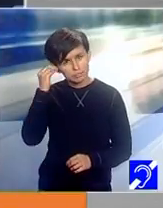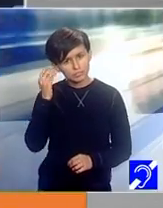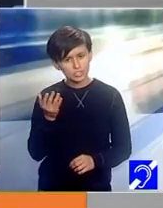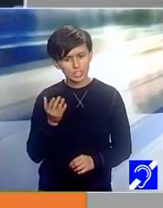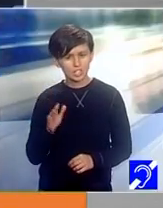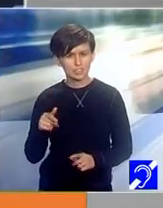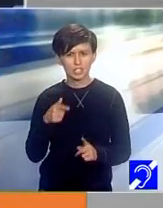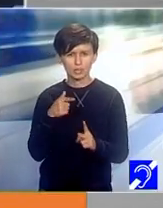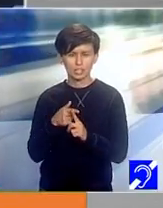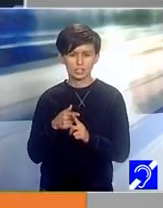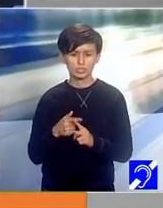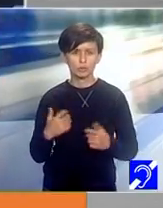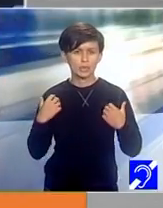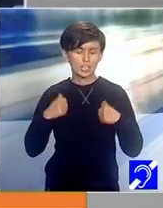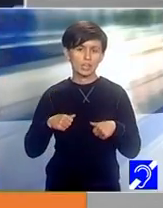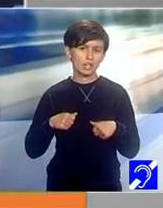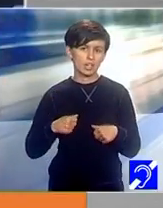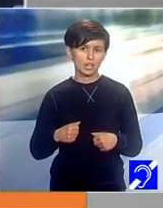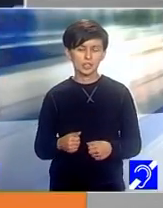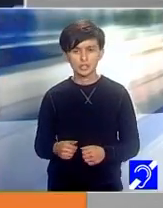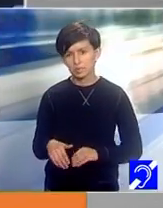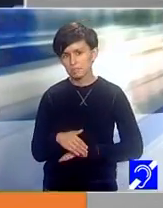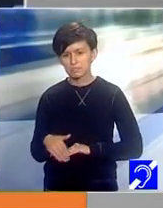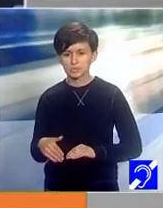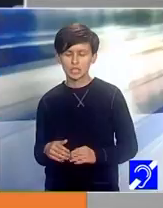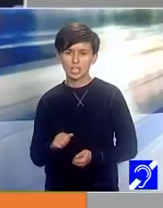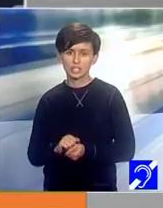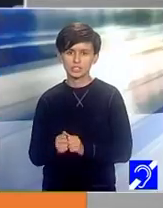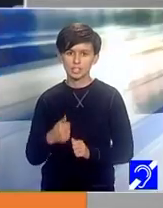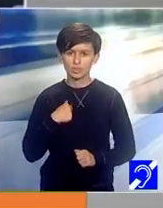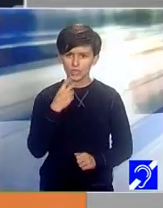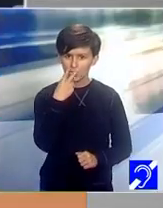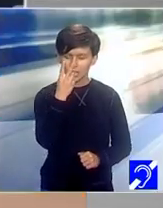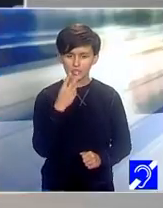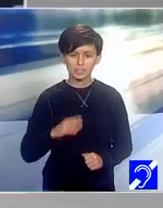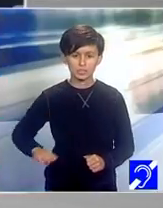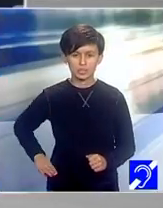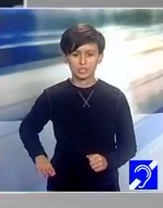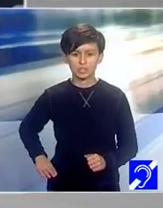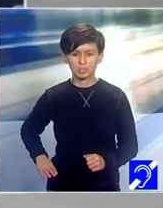mai degrabă casual sau chiar ținute, am văzut persoane, femei în general, chiar la ocazii,